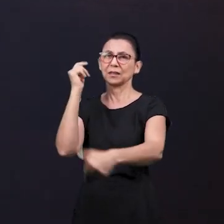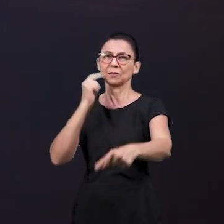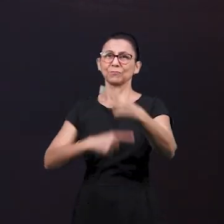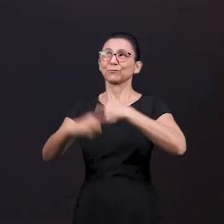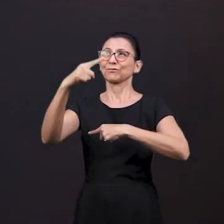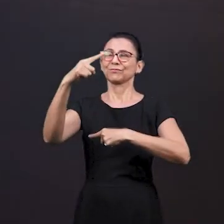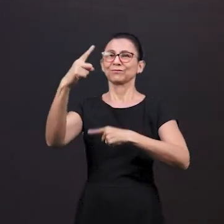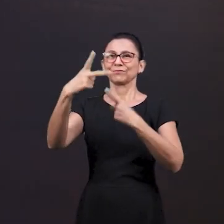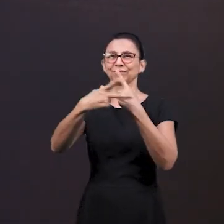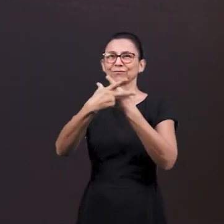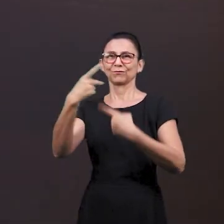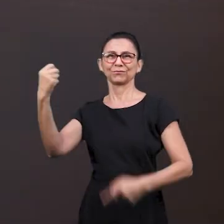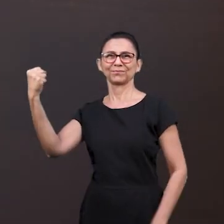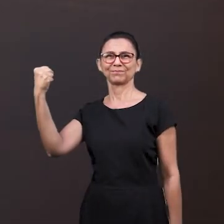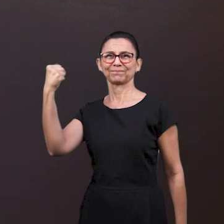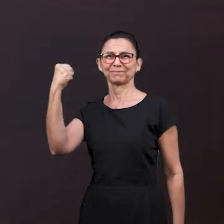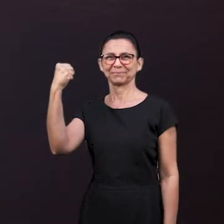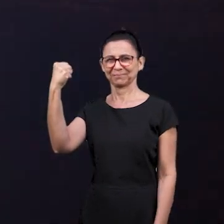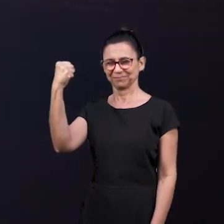победу.